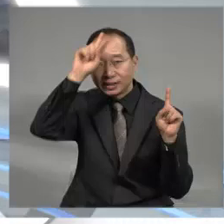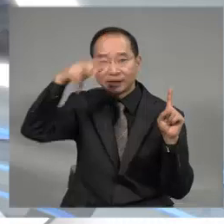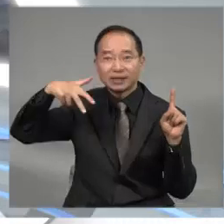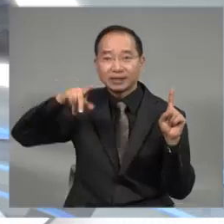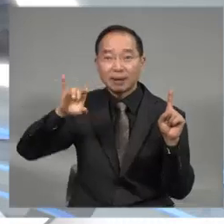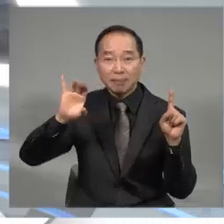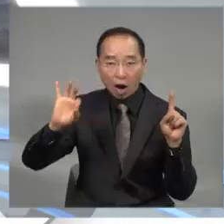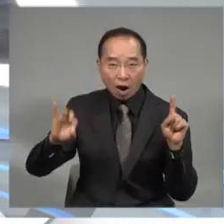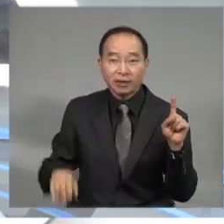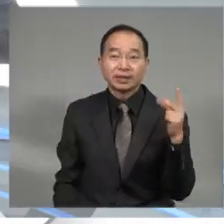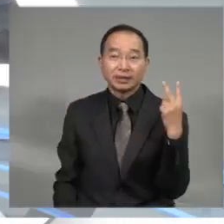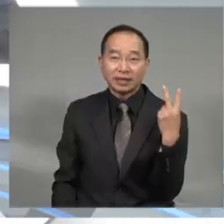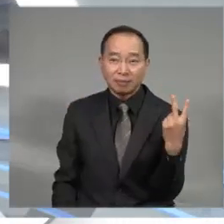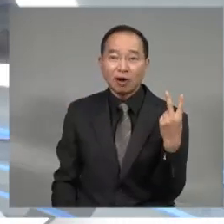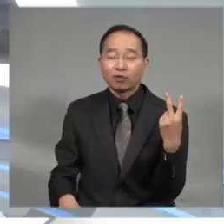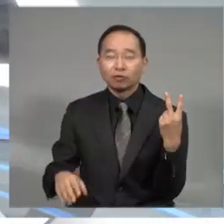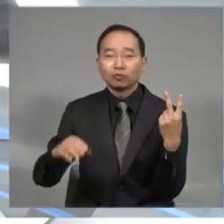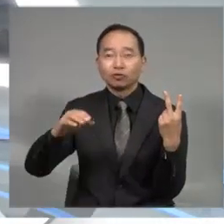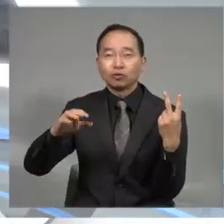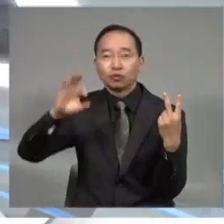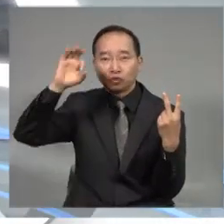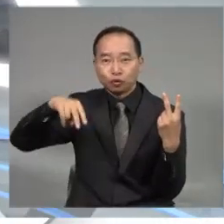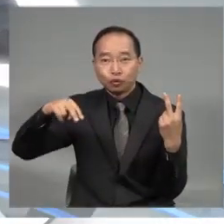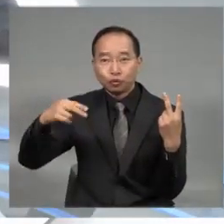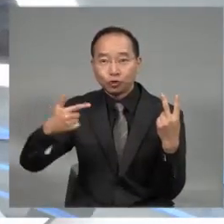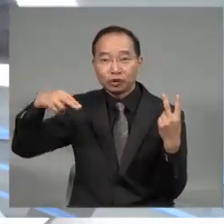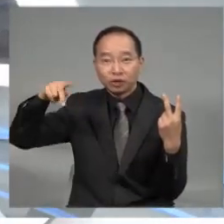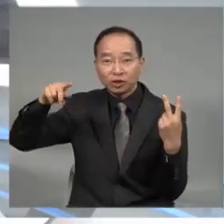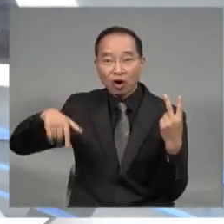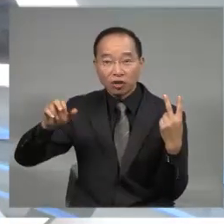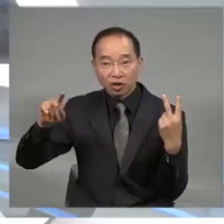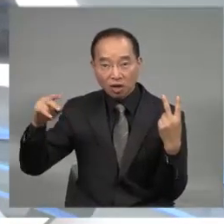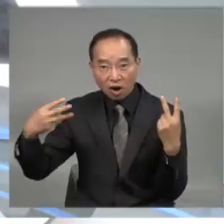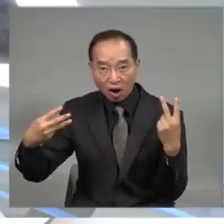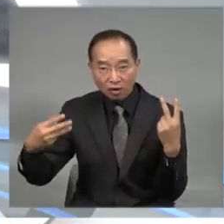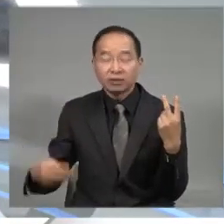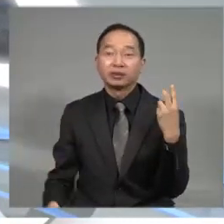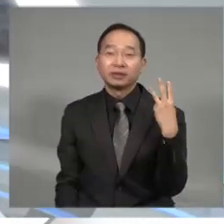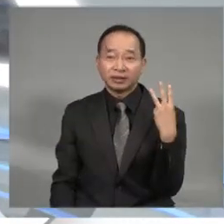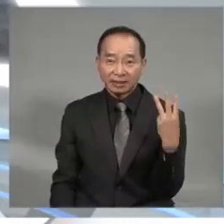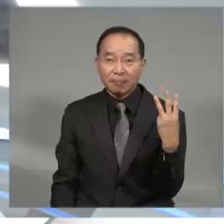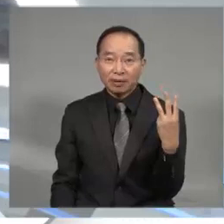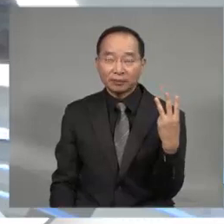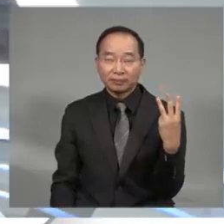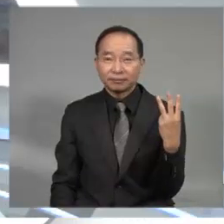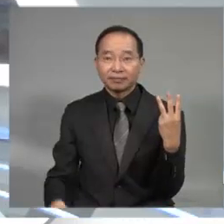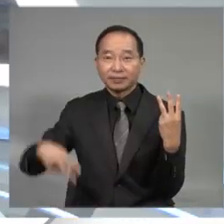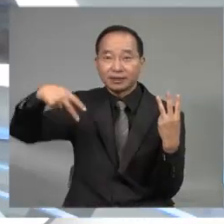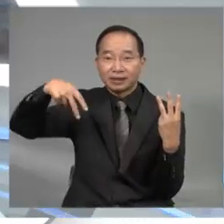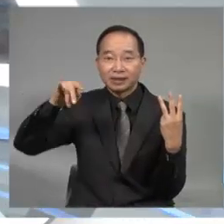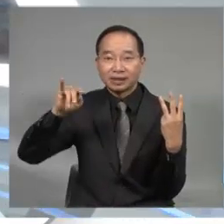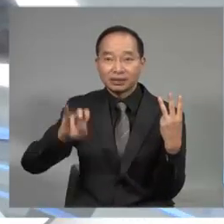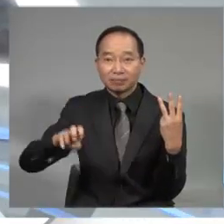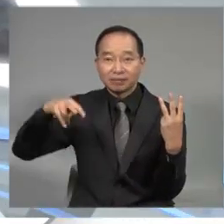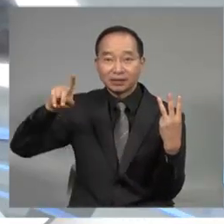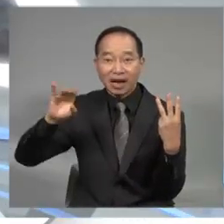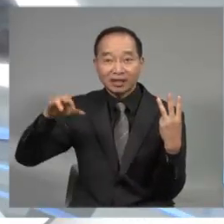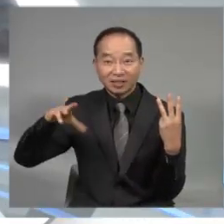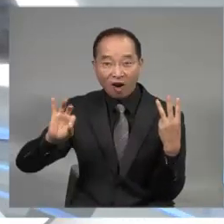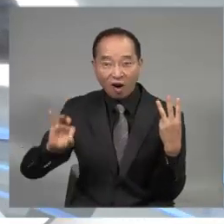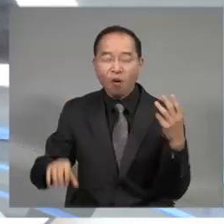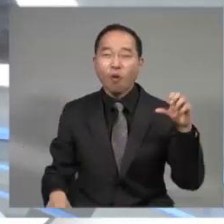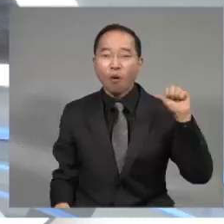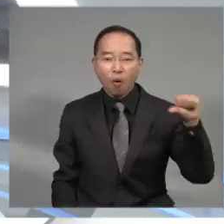이재명 후보, 기호 2번 국민의힘 윤석열 후보, 다음 기호 3번 정의당 심상정 후보, 기호